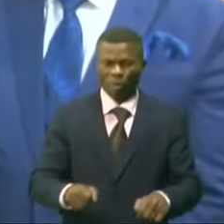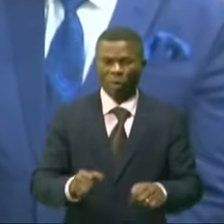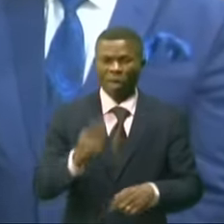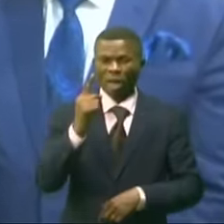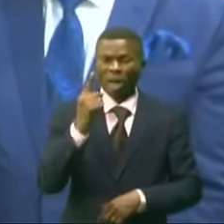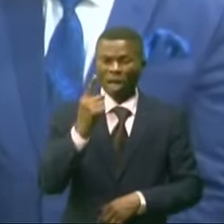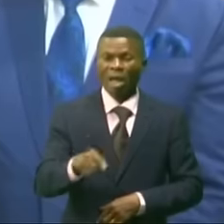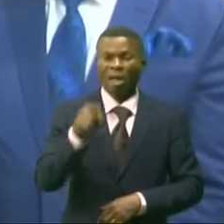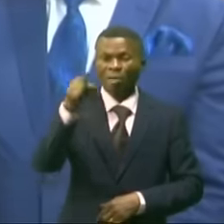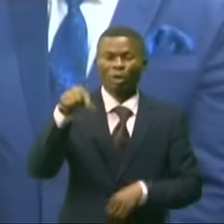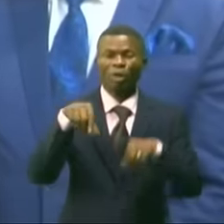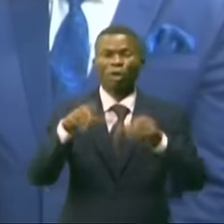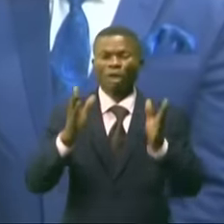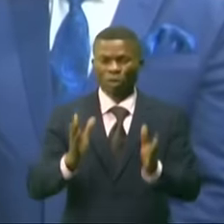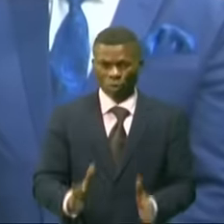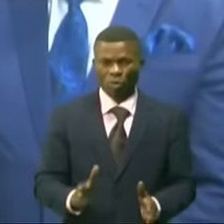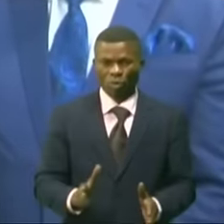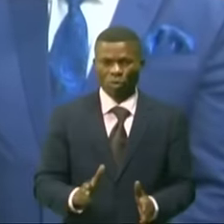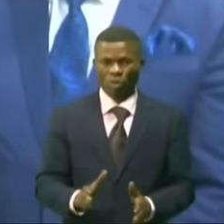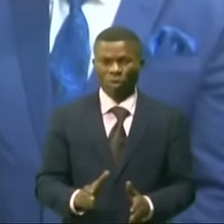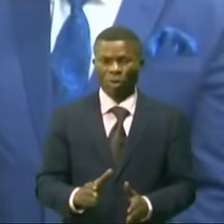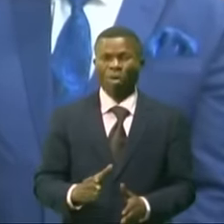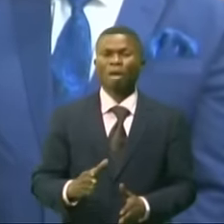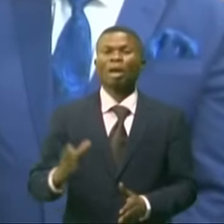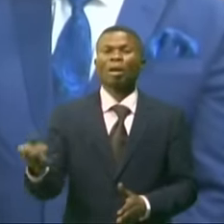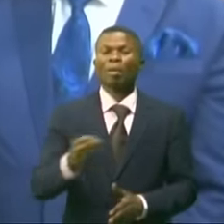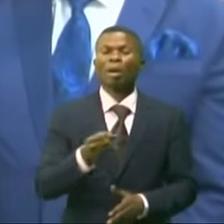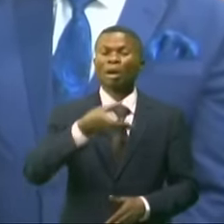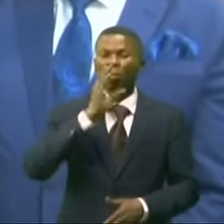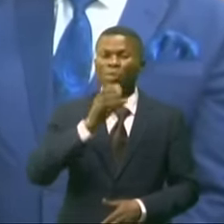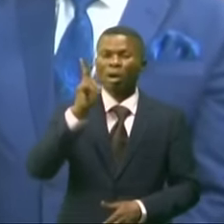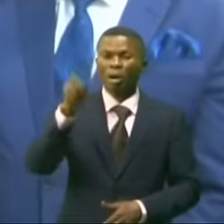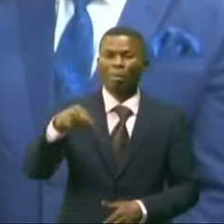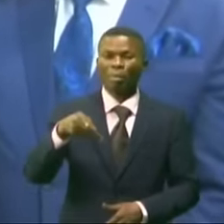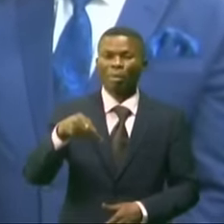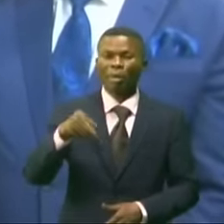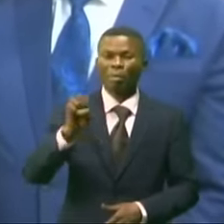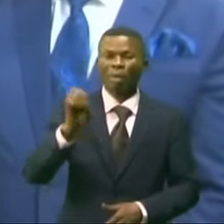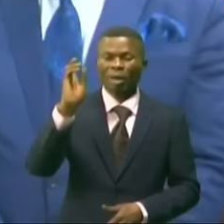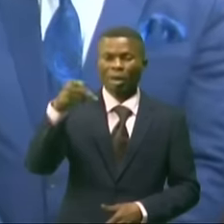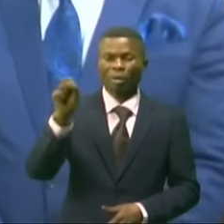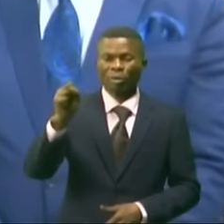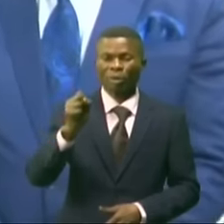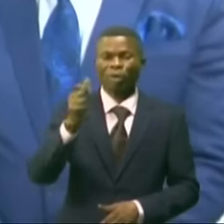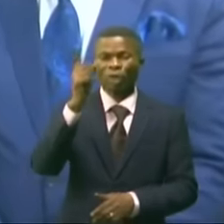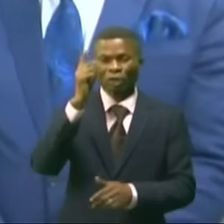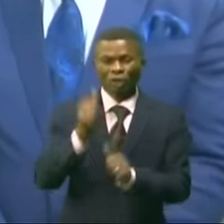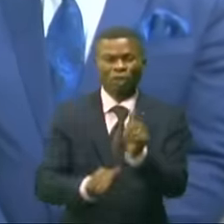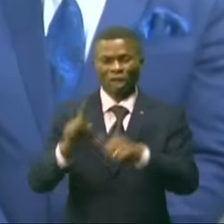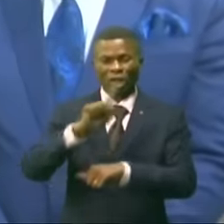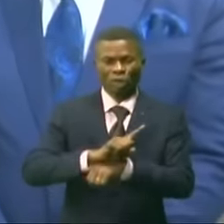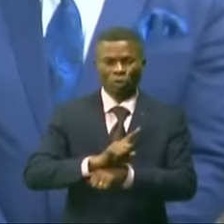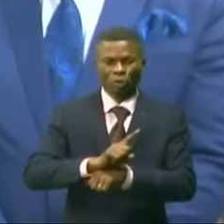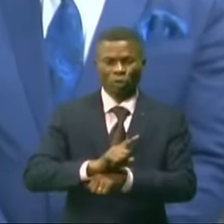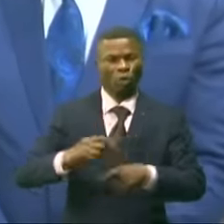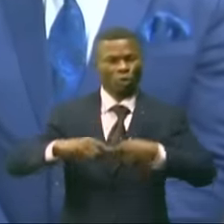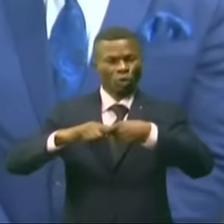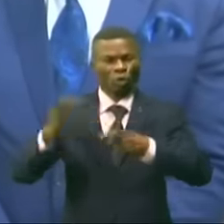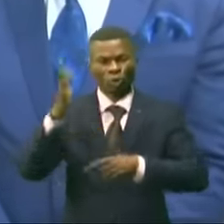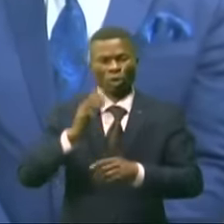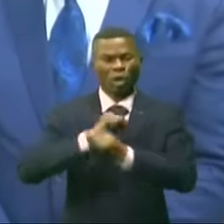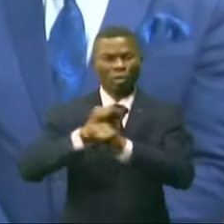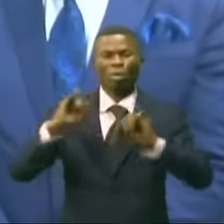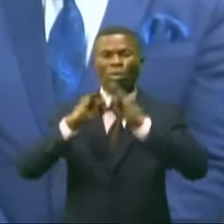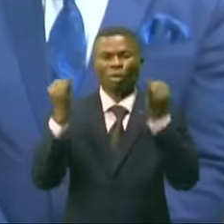million de Congolais peuvent prendre Pepsi sans interruption chaque jour nous devons protéger l'industrie locale et donc